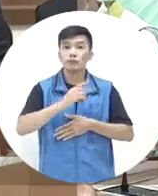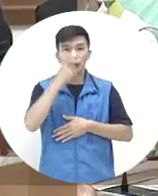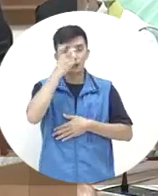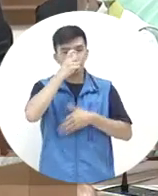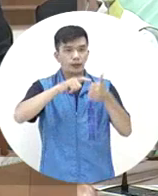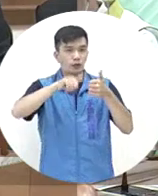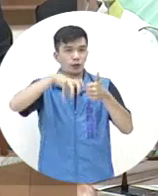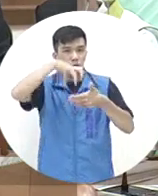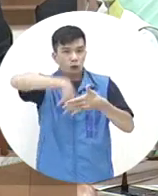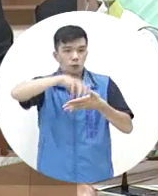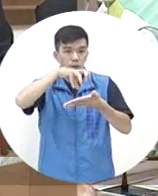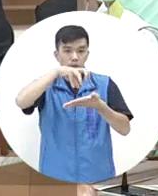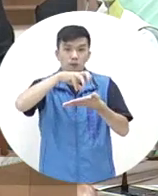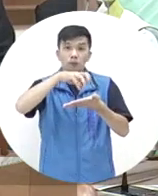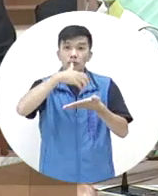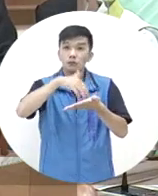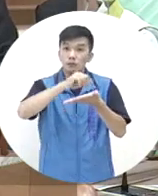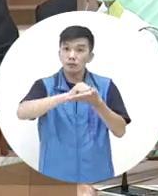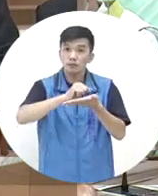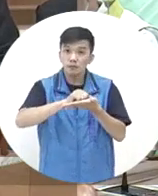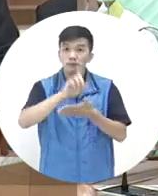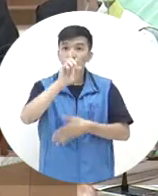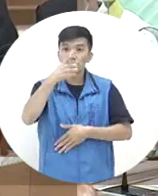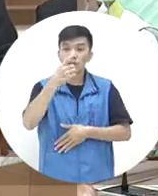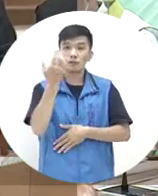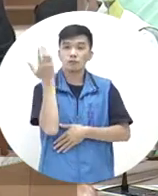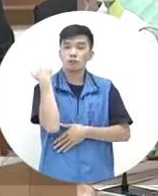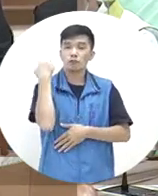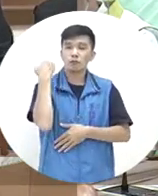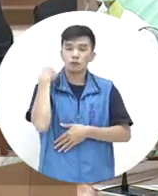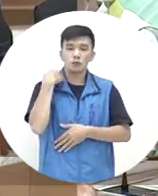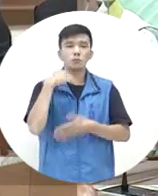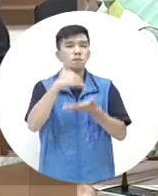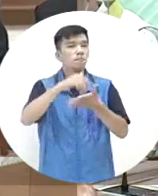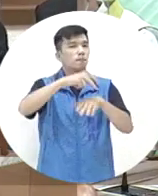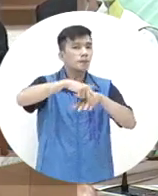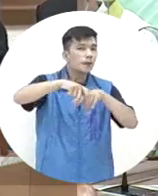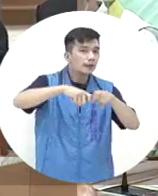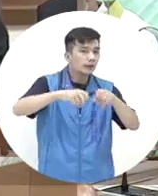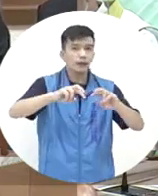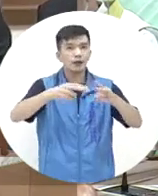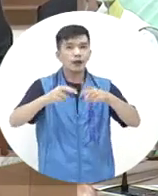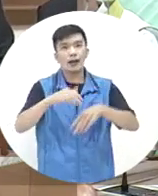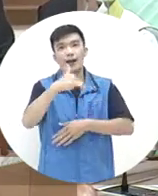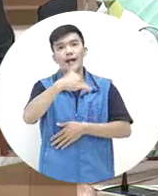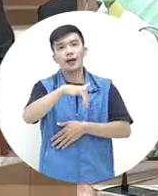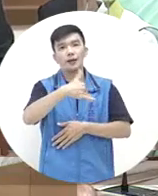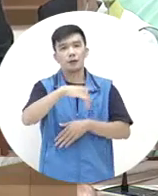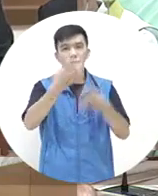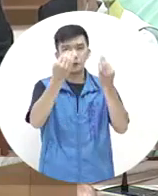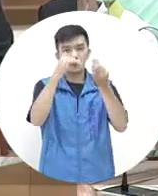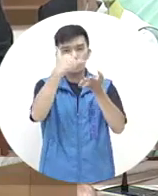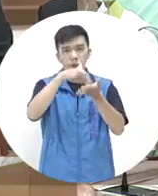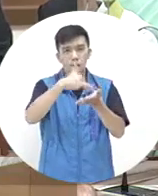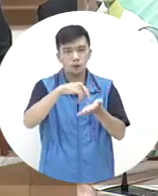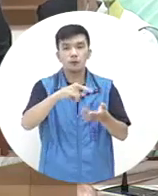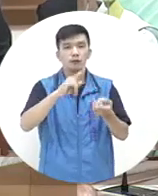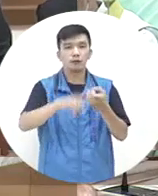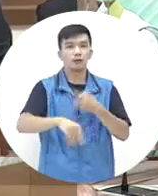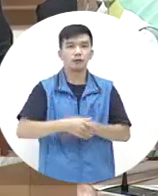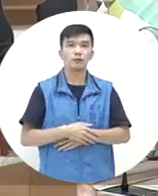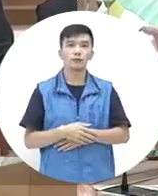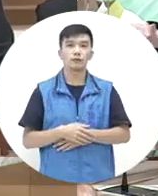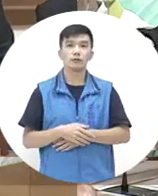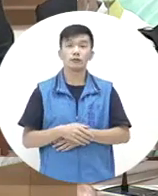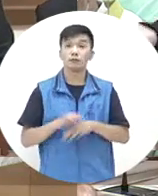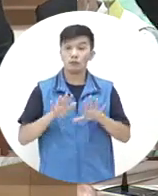我们财务计划在修正计划的时候，那时候有些财务计划没有做修正，所以导致数据比较高。事实上，有的是现